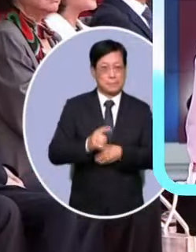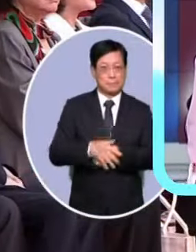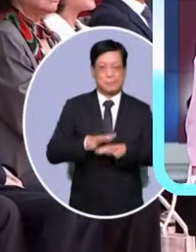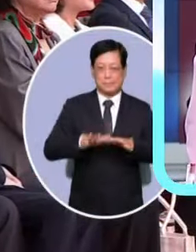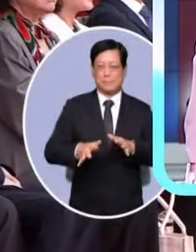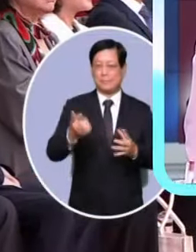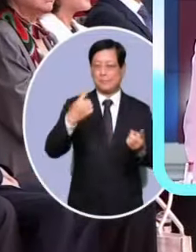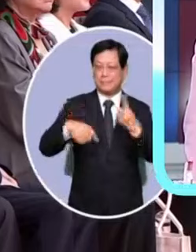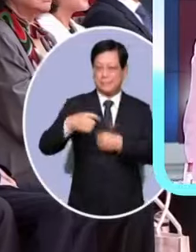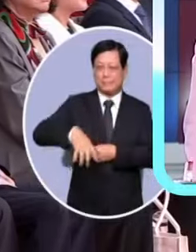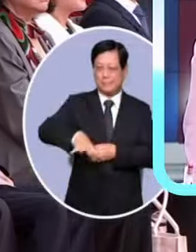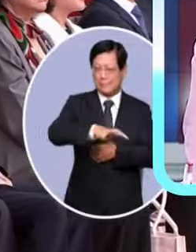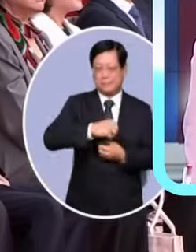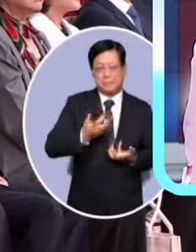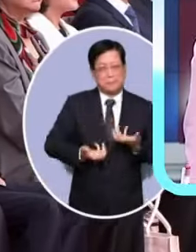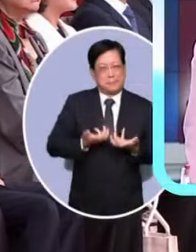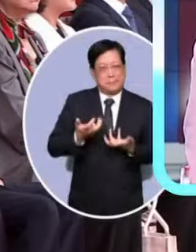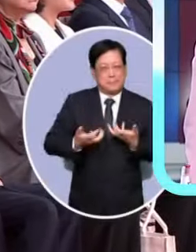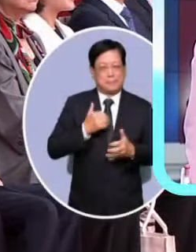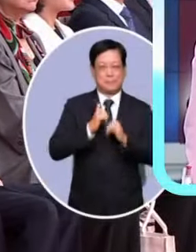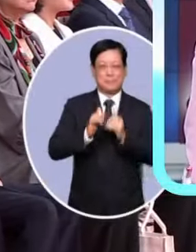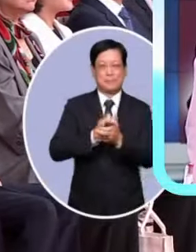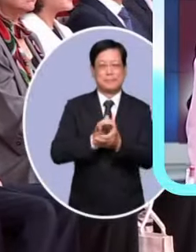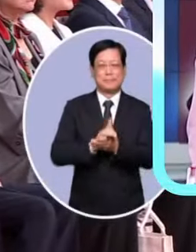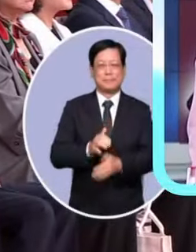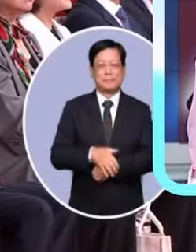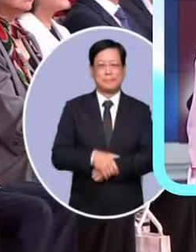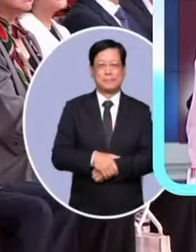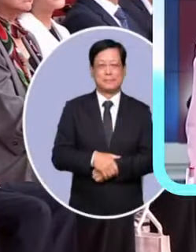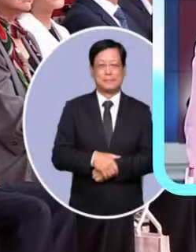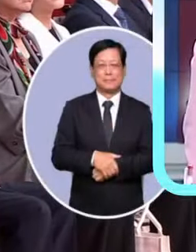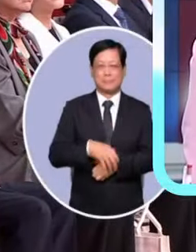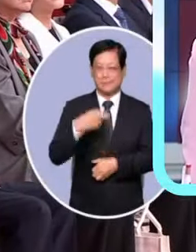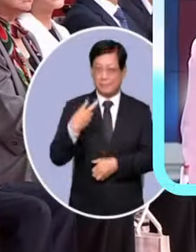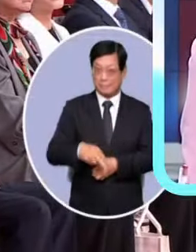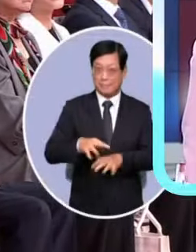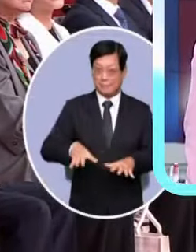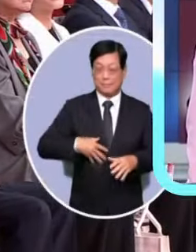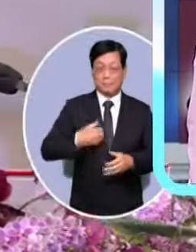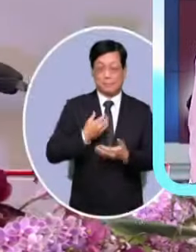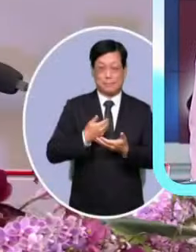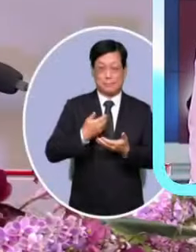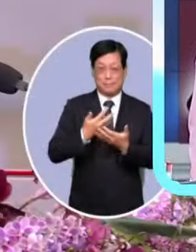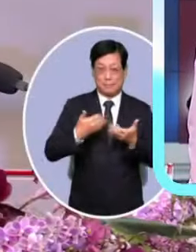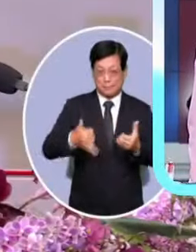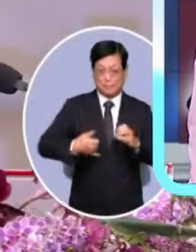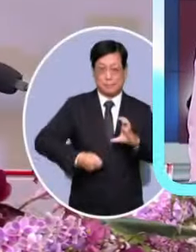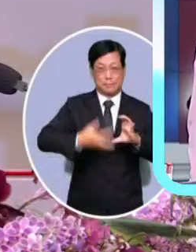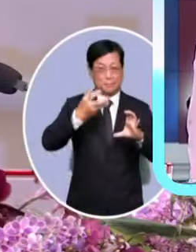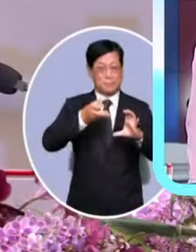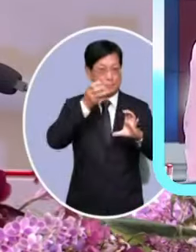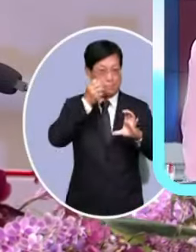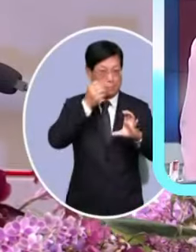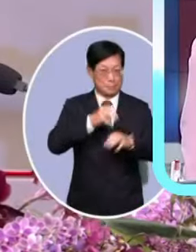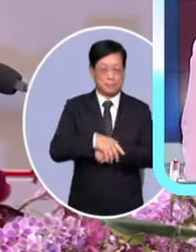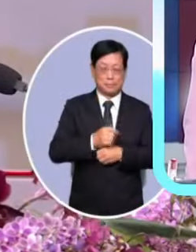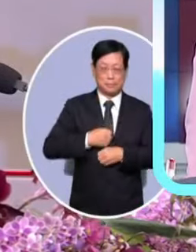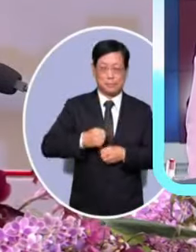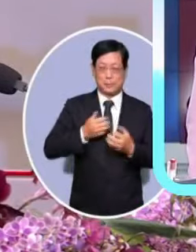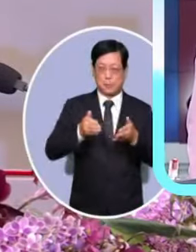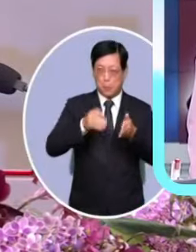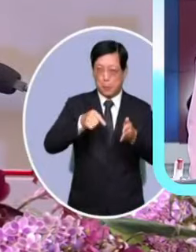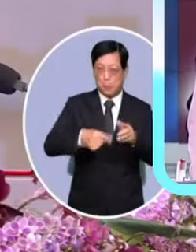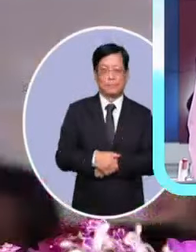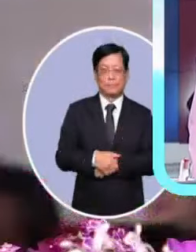了、啊。你有什么逻辑来罢免谢国良啊？那你不是说要包容？ 对， 那你就喊那个民进